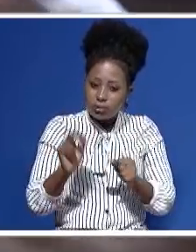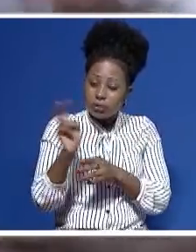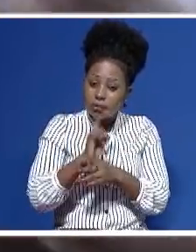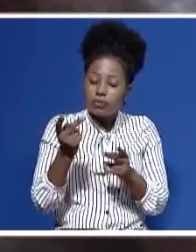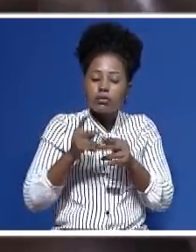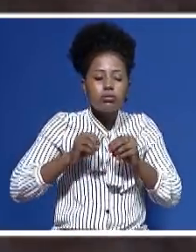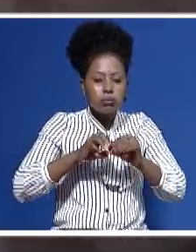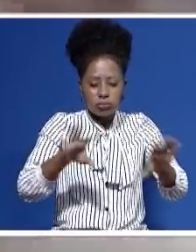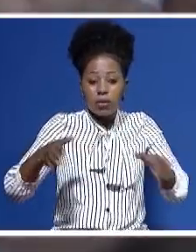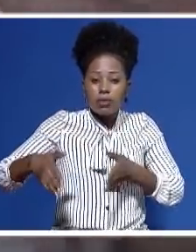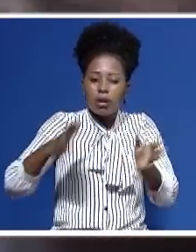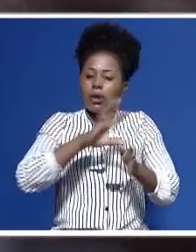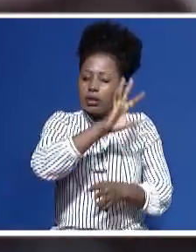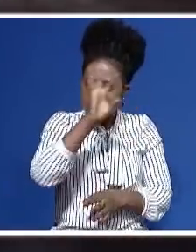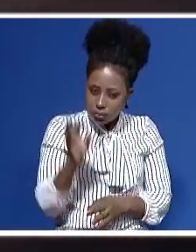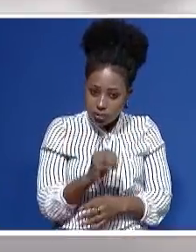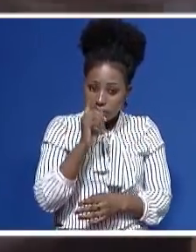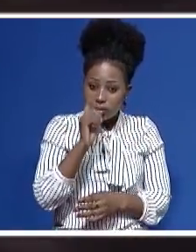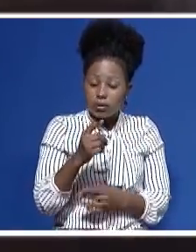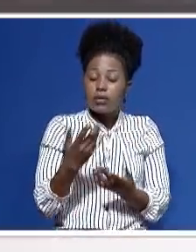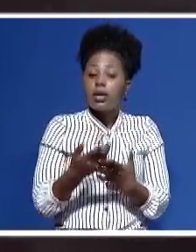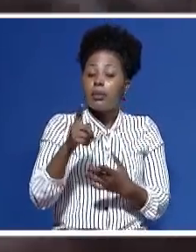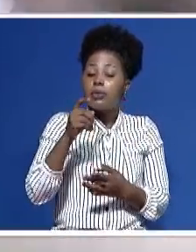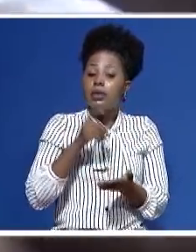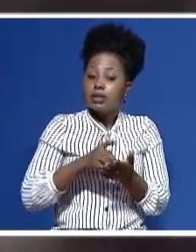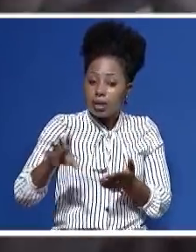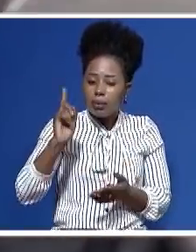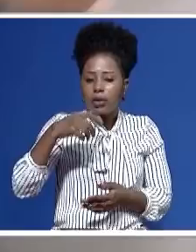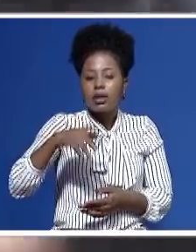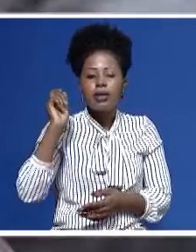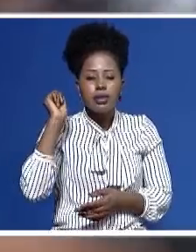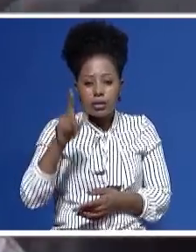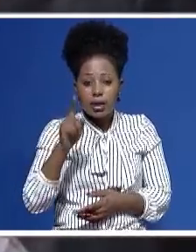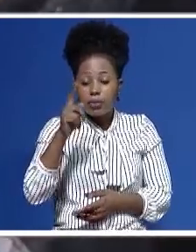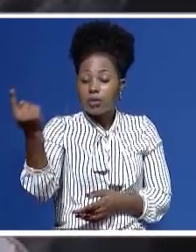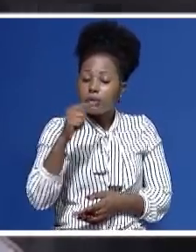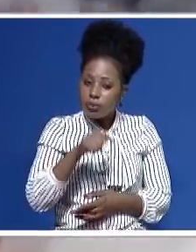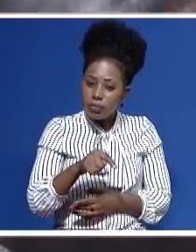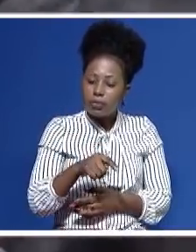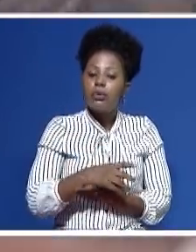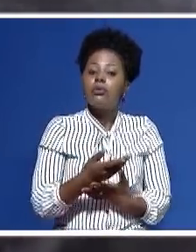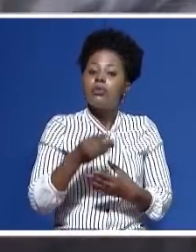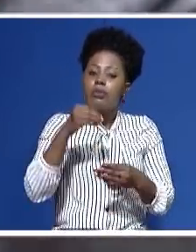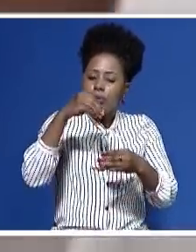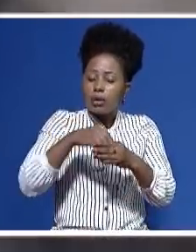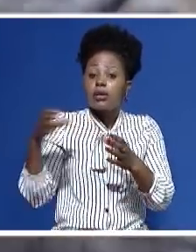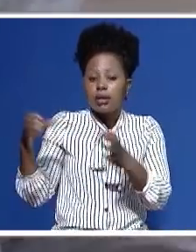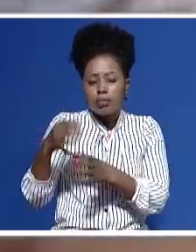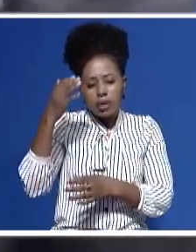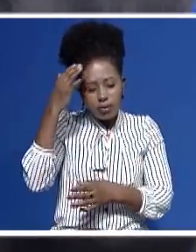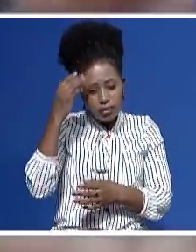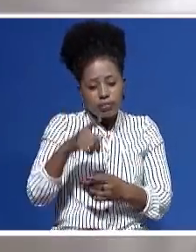na wasambazwe kwenye barabara zetu zote inayokwenda Dar es Salaam, inayokwenda Iringa, inayokuja huku. Wekeni camp. Najua